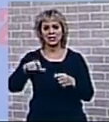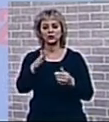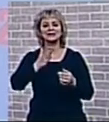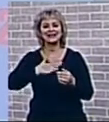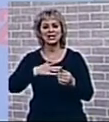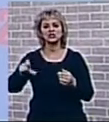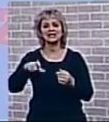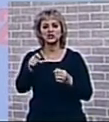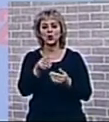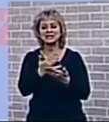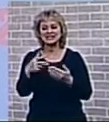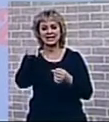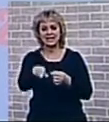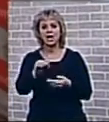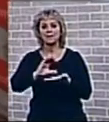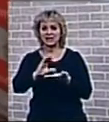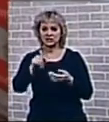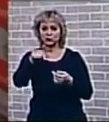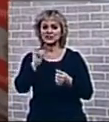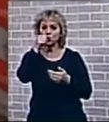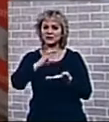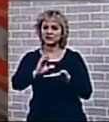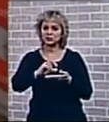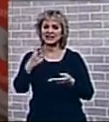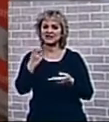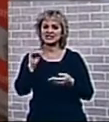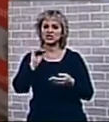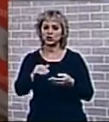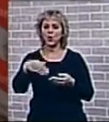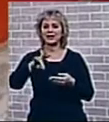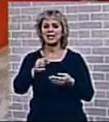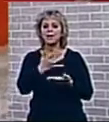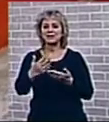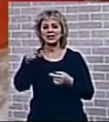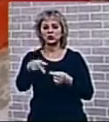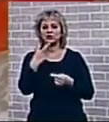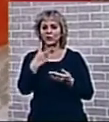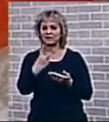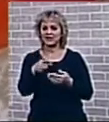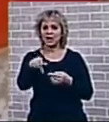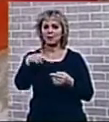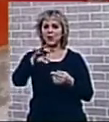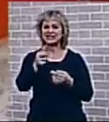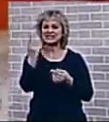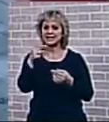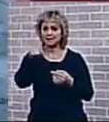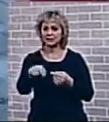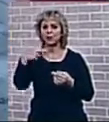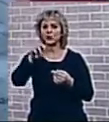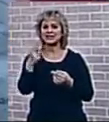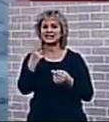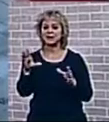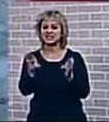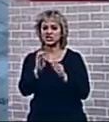нашем донском сырье производится. В год выпускается 200 тысяч тонн продукта 2 видов – портландцемент и портландцемент